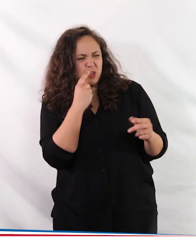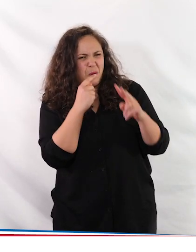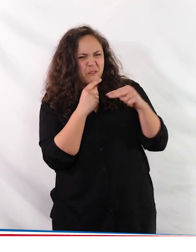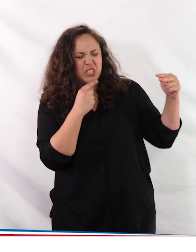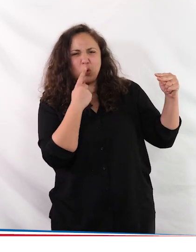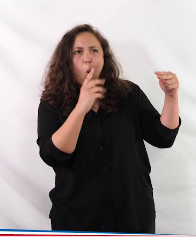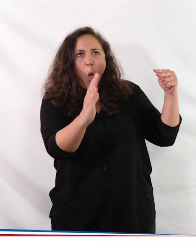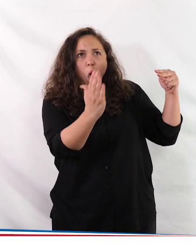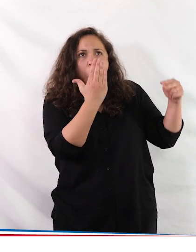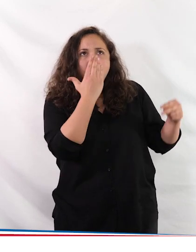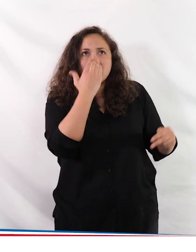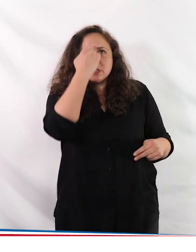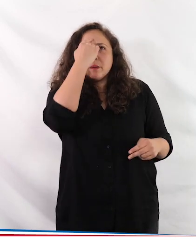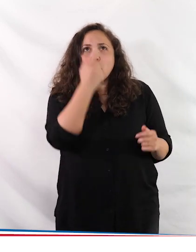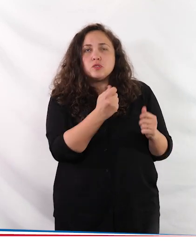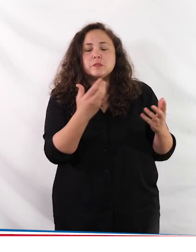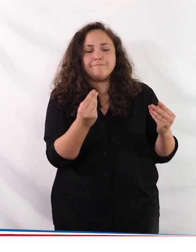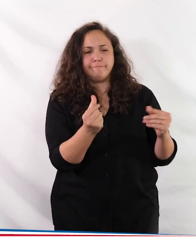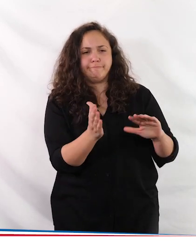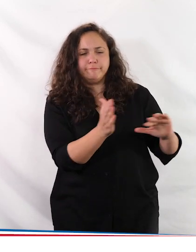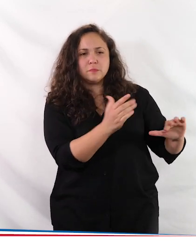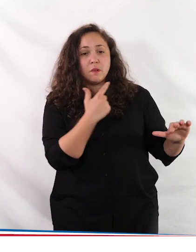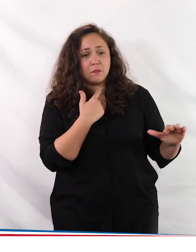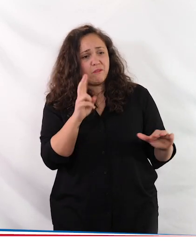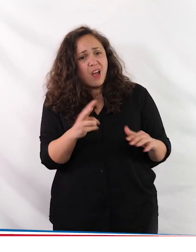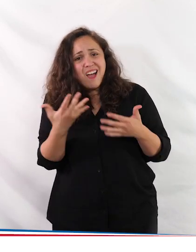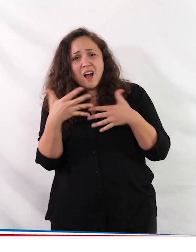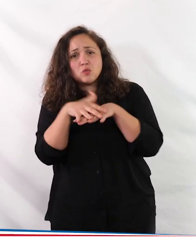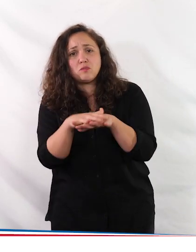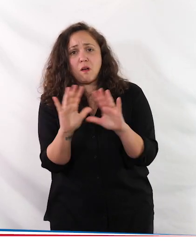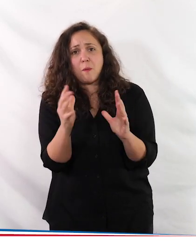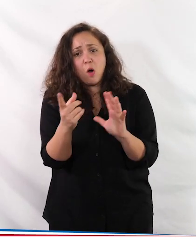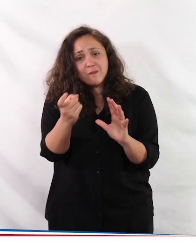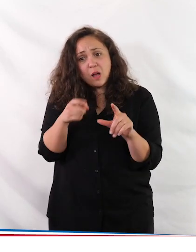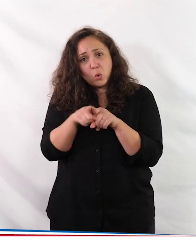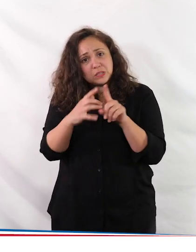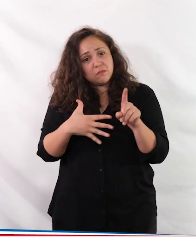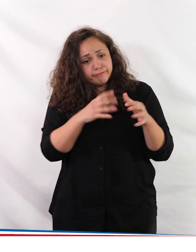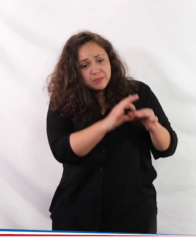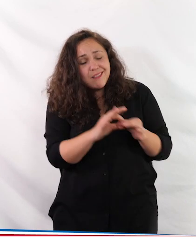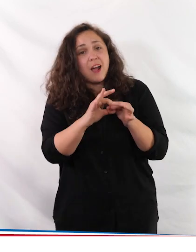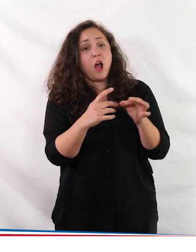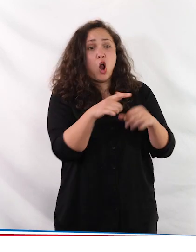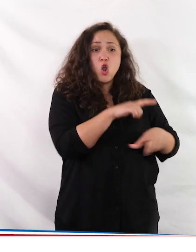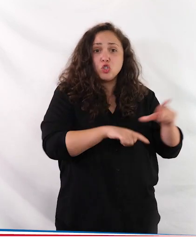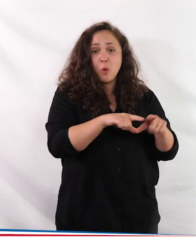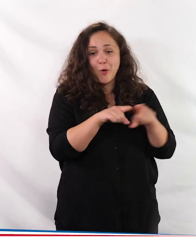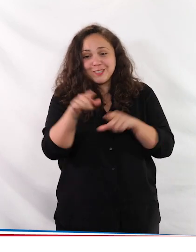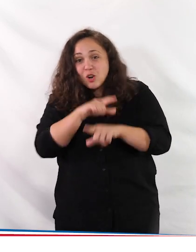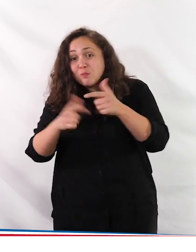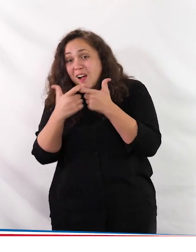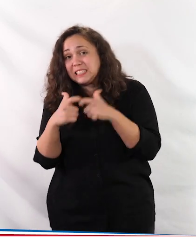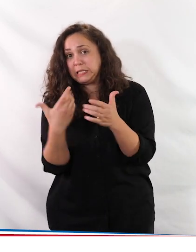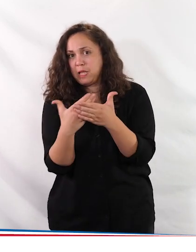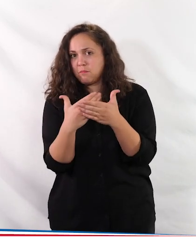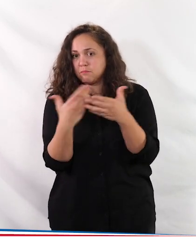logements 100% adaptables. C'est une vision de court terme. Parce que d'abord, l'inclusion, elle doit se faire par le logement et